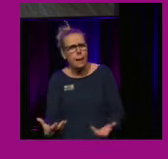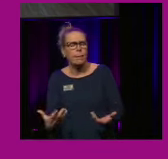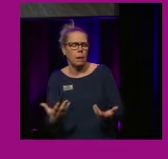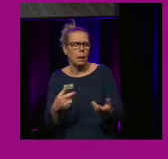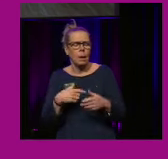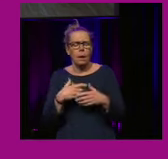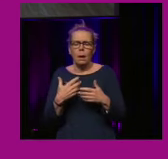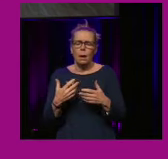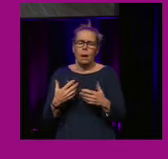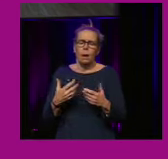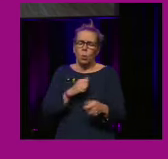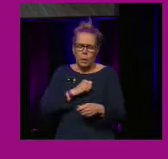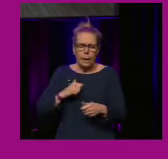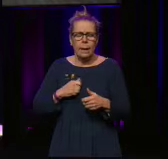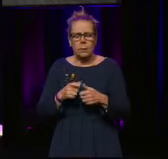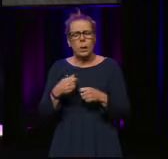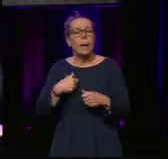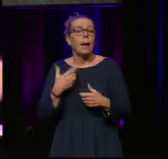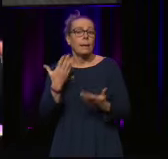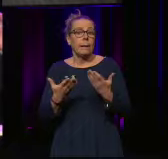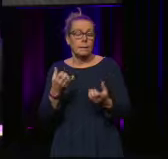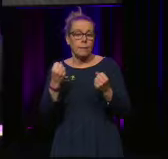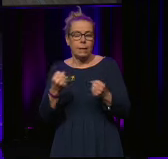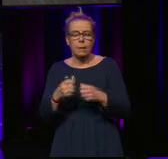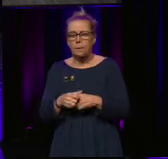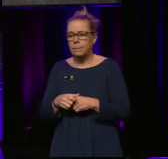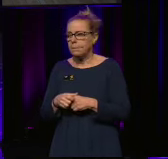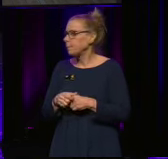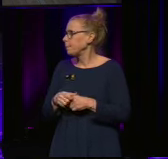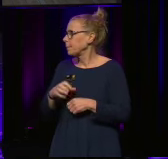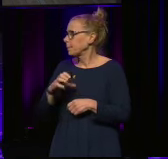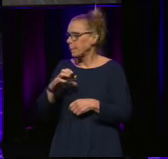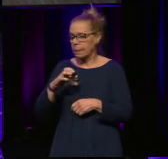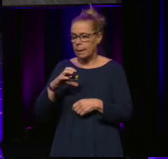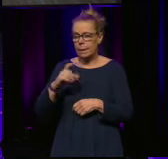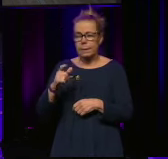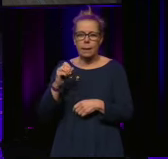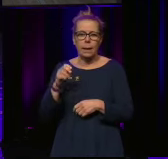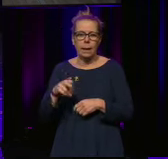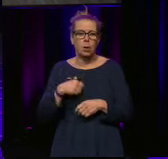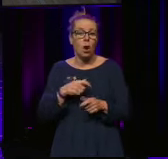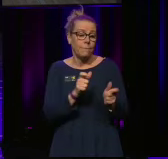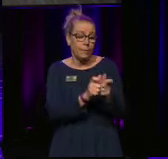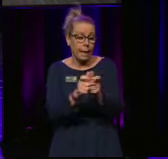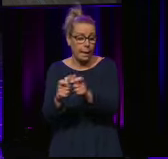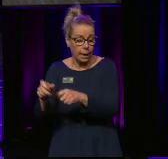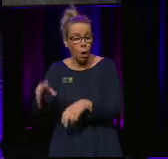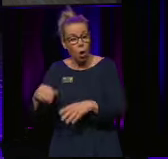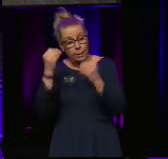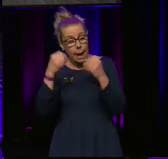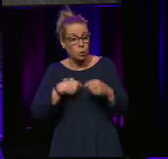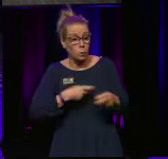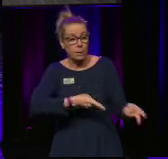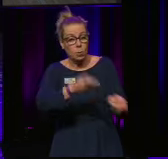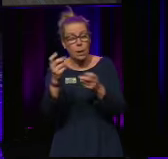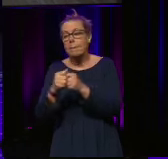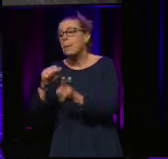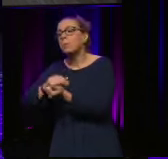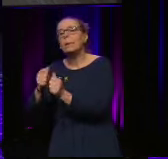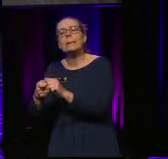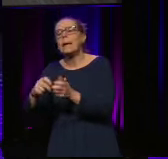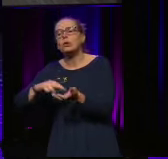viktiga. Ja. Vi föreningarna har lärt sig om det här med demokrati, men det politiska systemet har inte riktigt lärt sig det än. Nej,